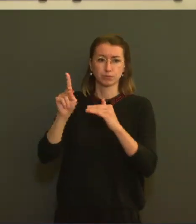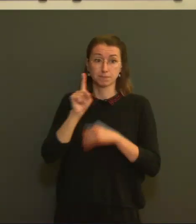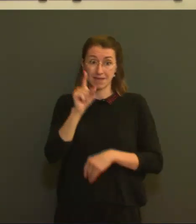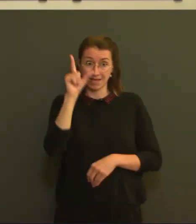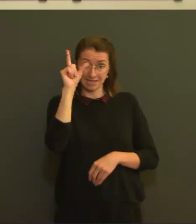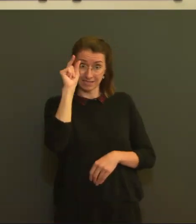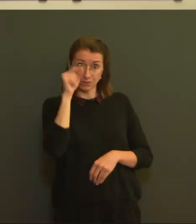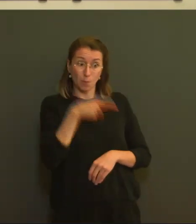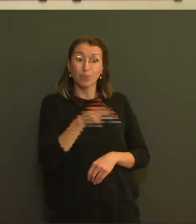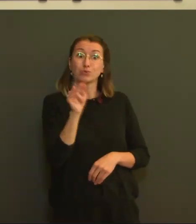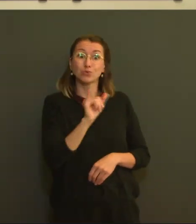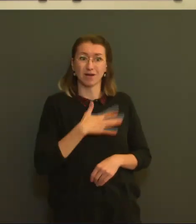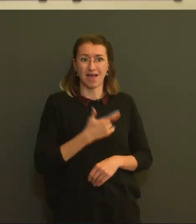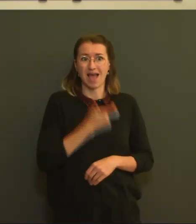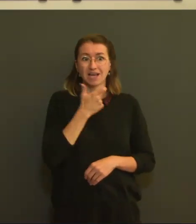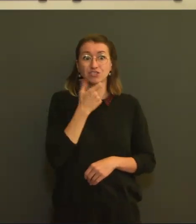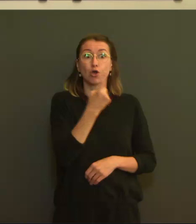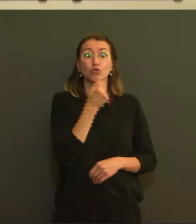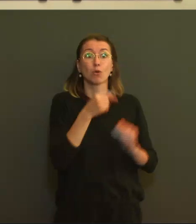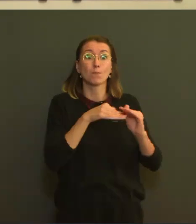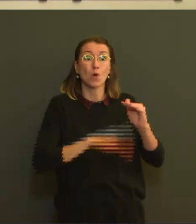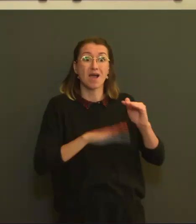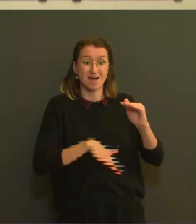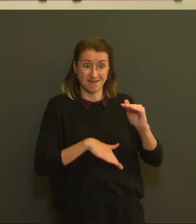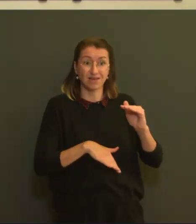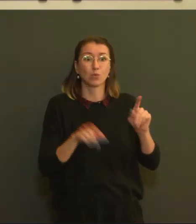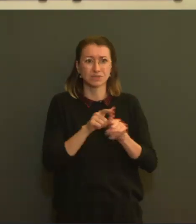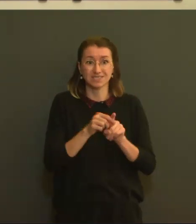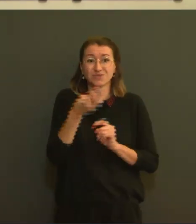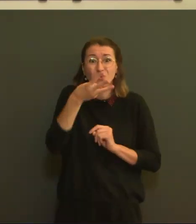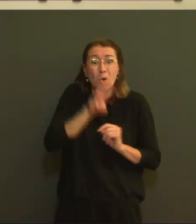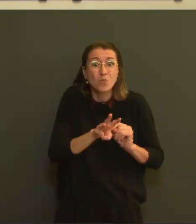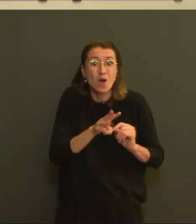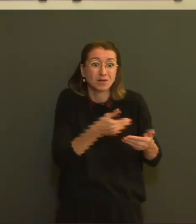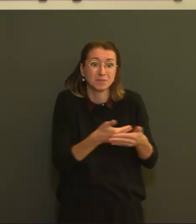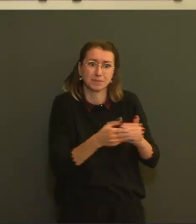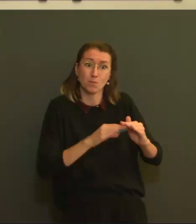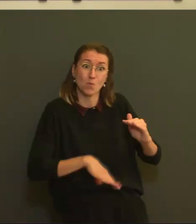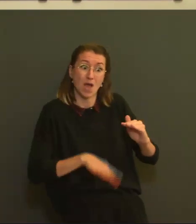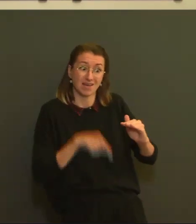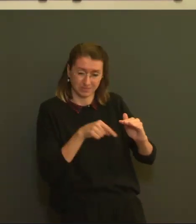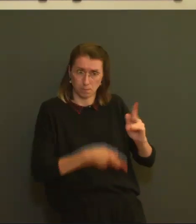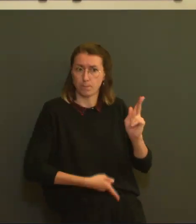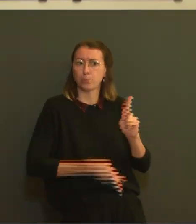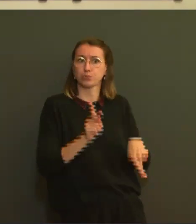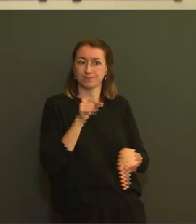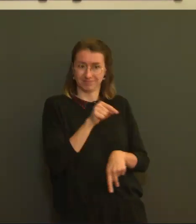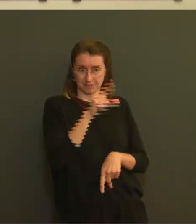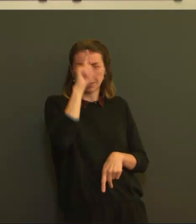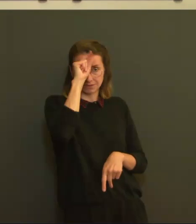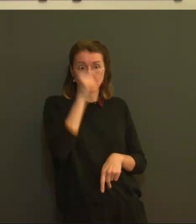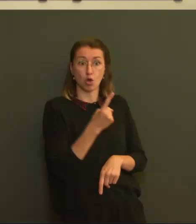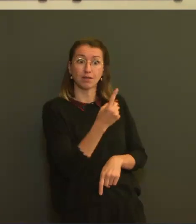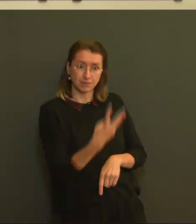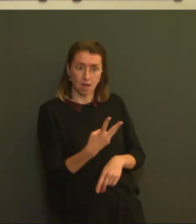de 3 mois. Ceux de moins de 3 mois représentent à peu près un tiers des patients hospitalisés, mais on sait que ça peut s'expliquer par le fait que